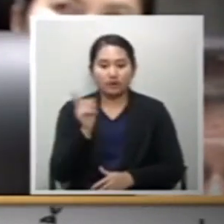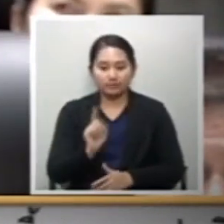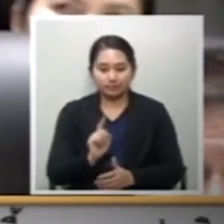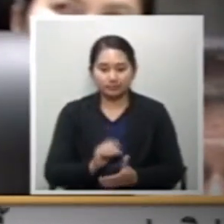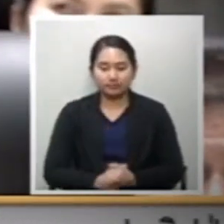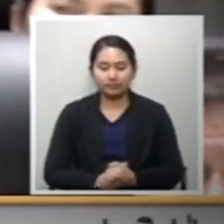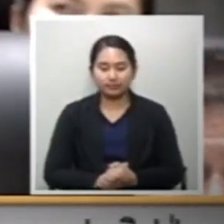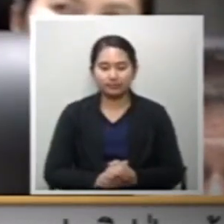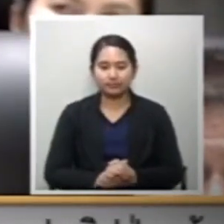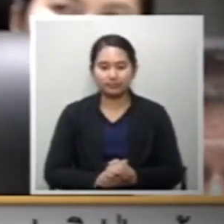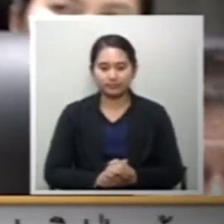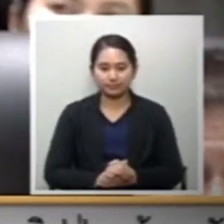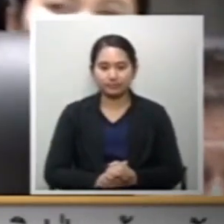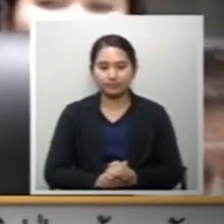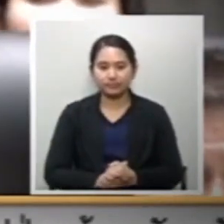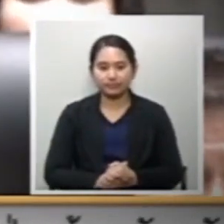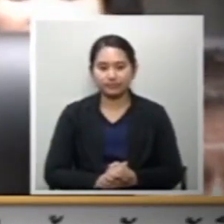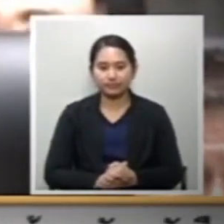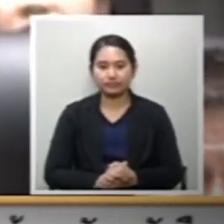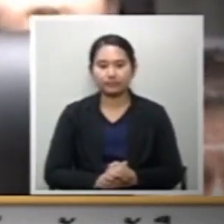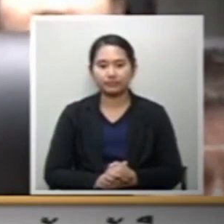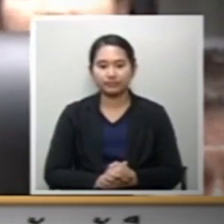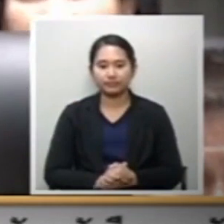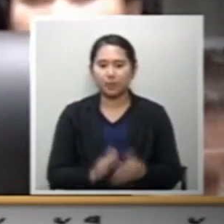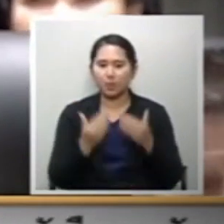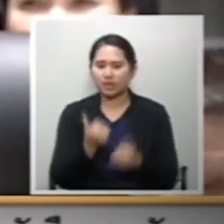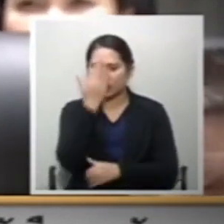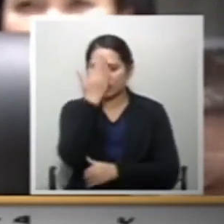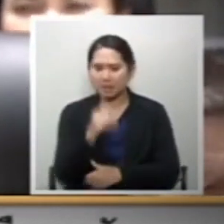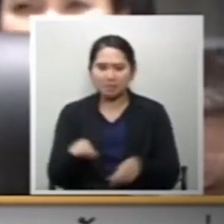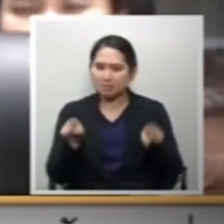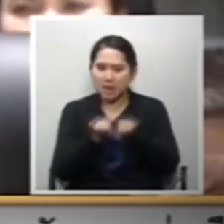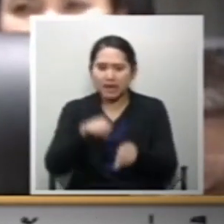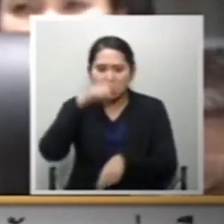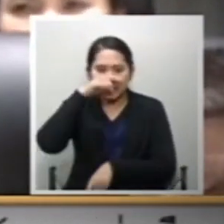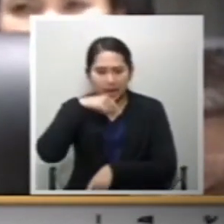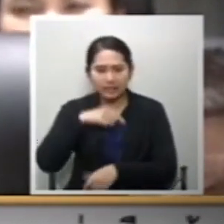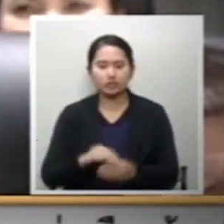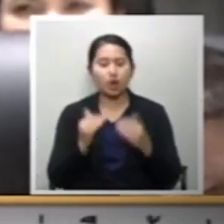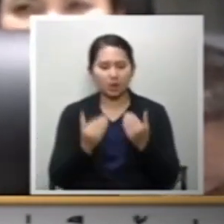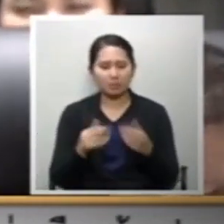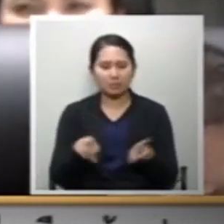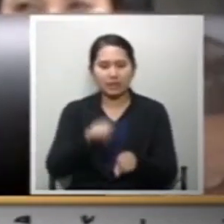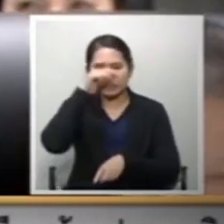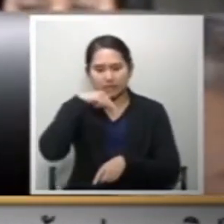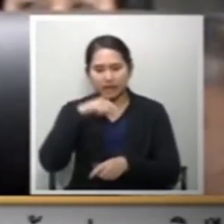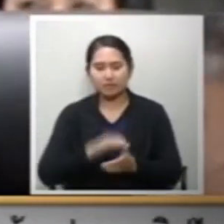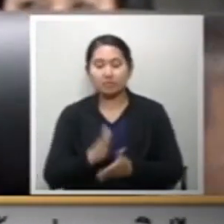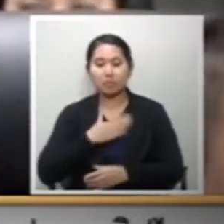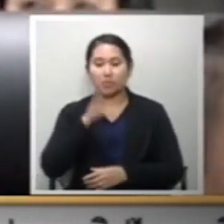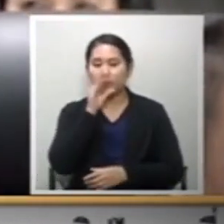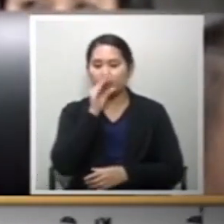หมครับวันนี้นะครับมันทำไมเหตุการณ์นี้มันช่างเหมือนประเทศไทยเหลือเกินในปัจจุบันเนี่ยที่ผมเอ่ยมา